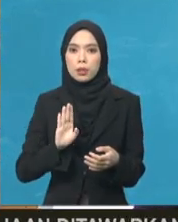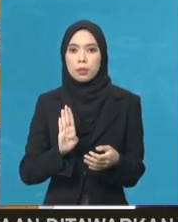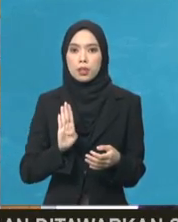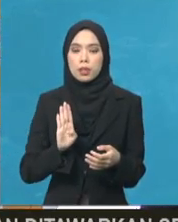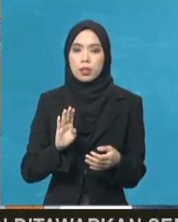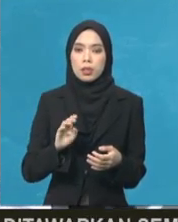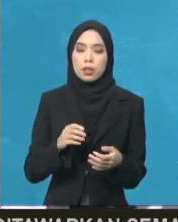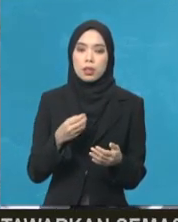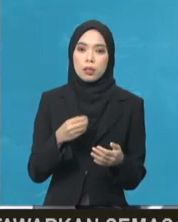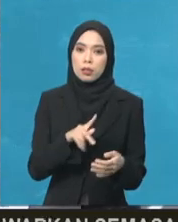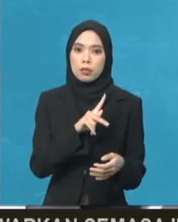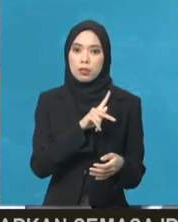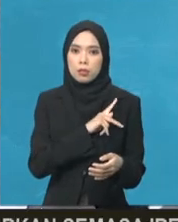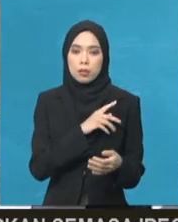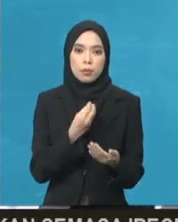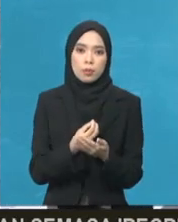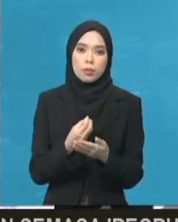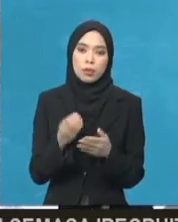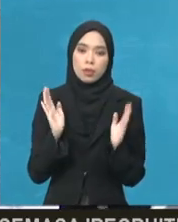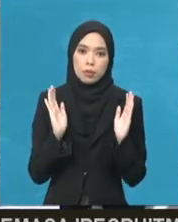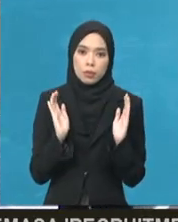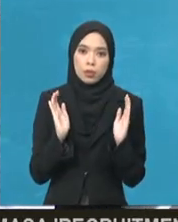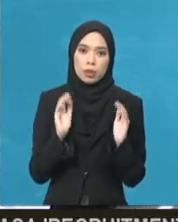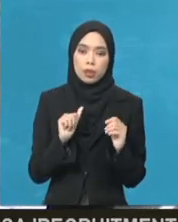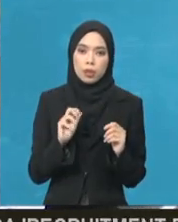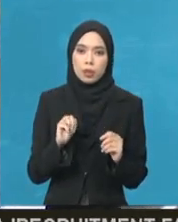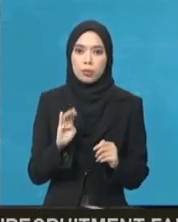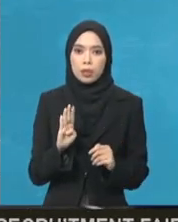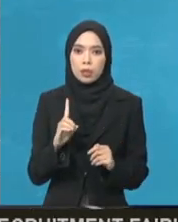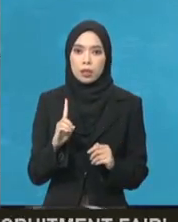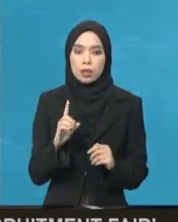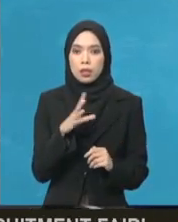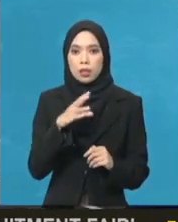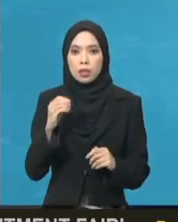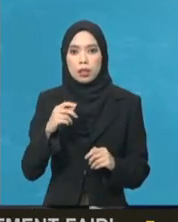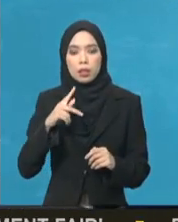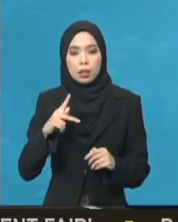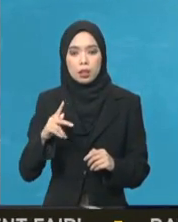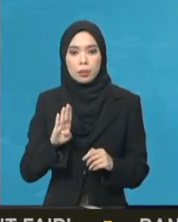menteri Brunei Darussalam dan comment Kementerian Kebudayaan belia dan sukan